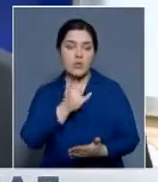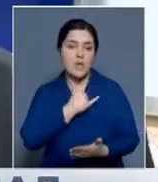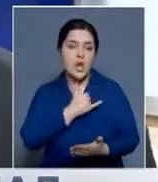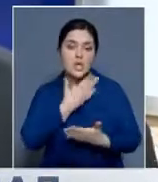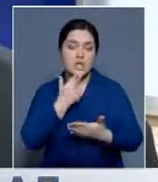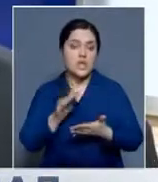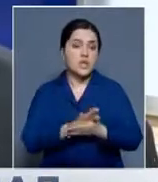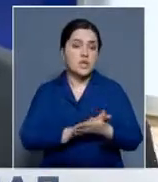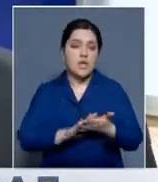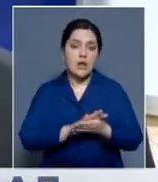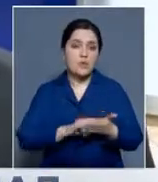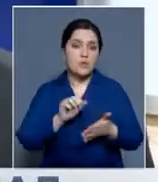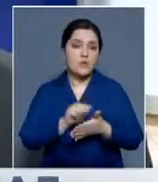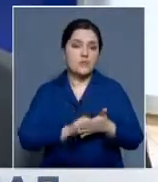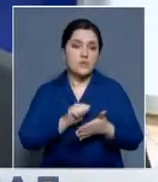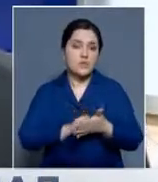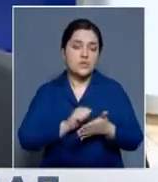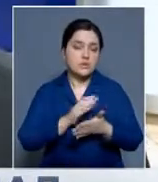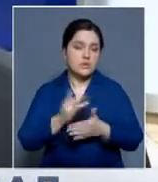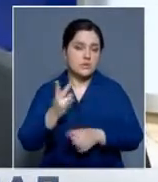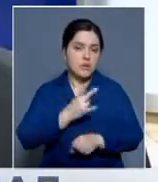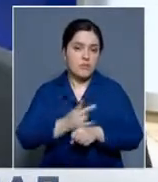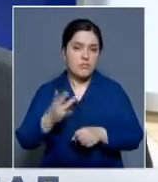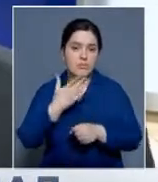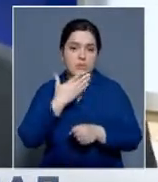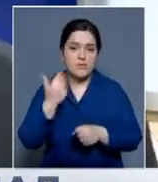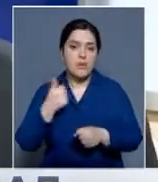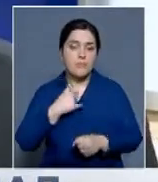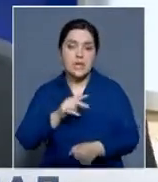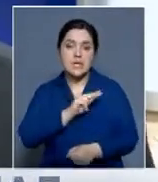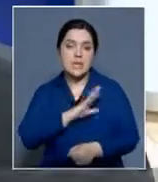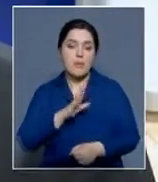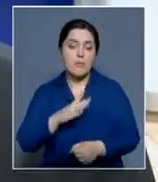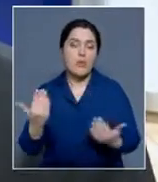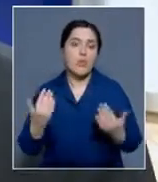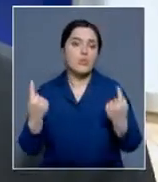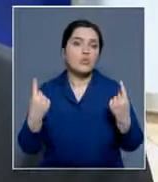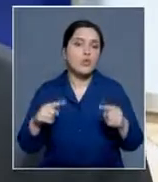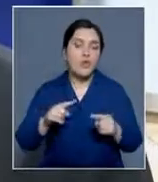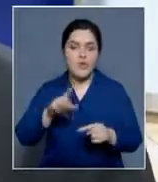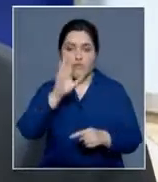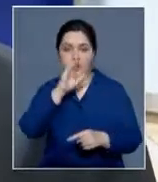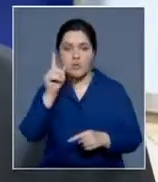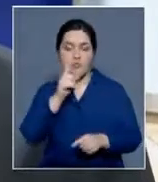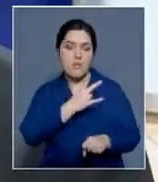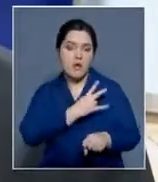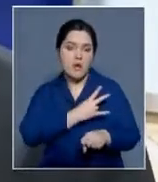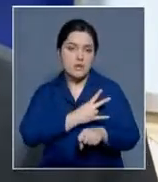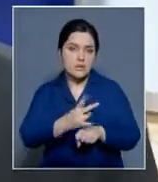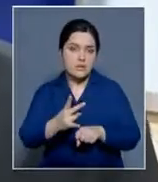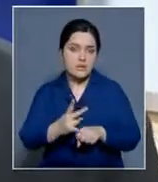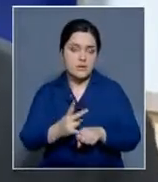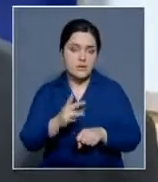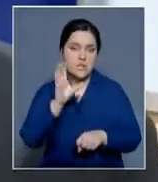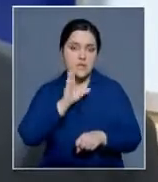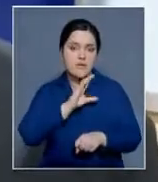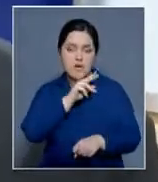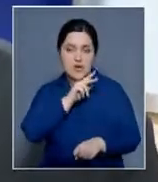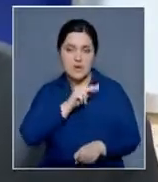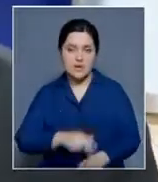никаких оснований выставить в плохом свете эту страну. Мы не работаем с какой-либо третьей стороной, чтобы очернить или демонизировать Северную